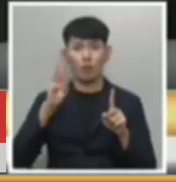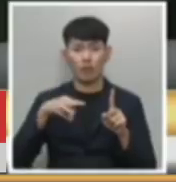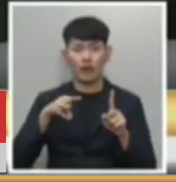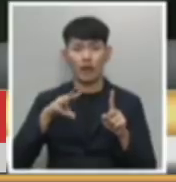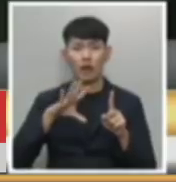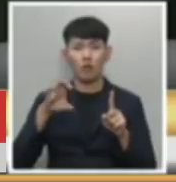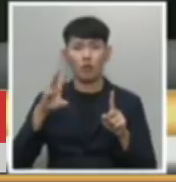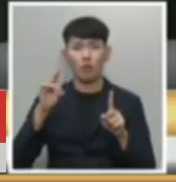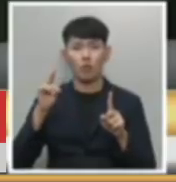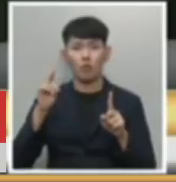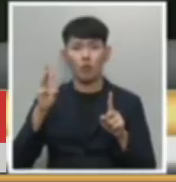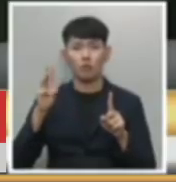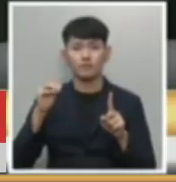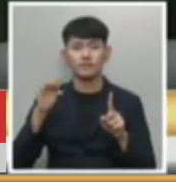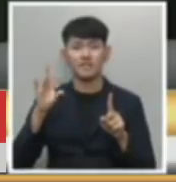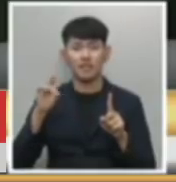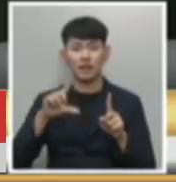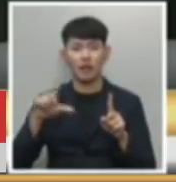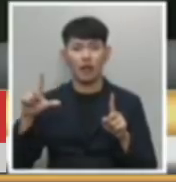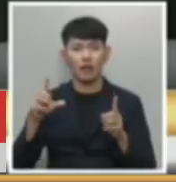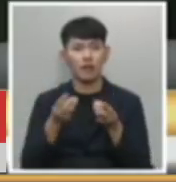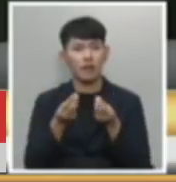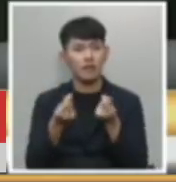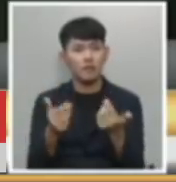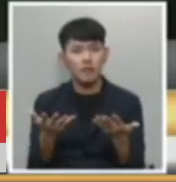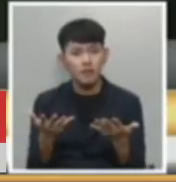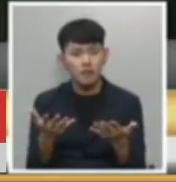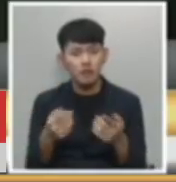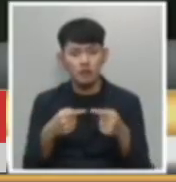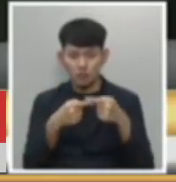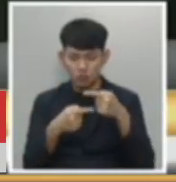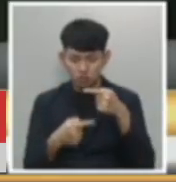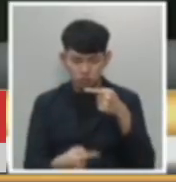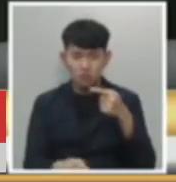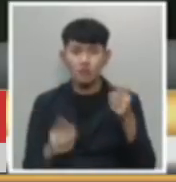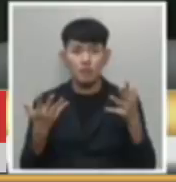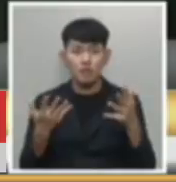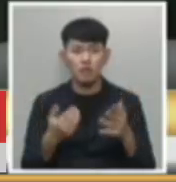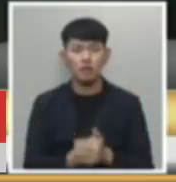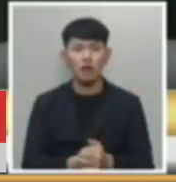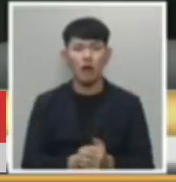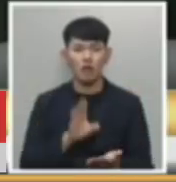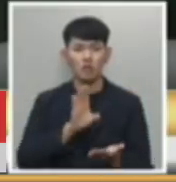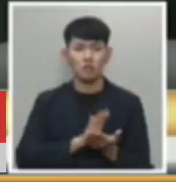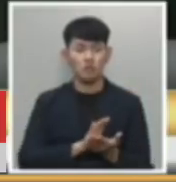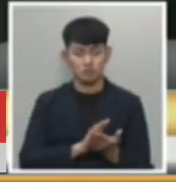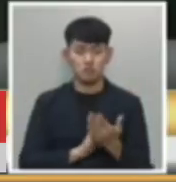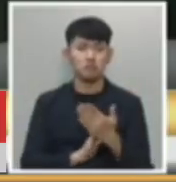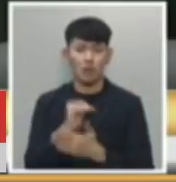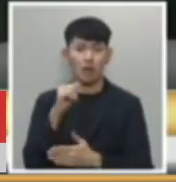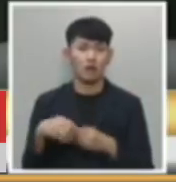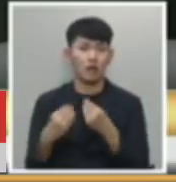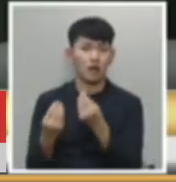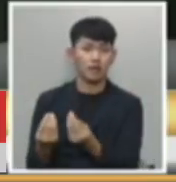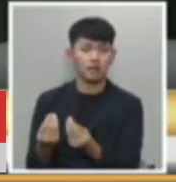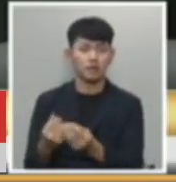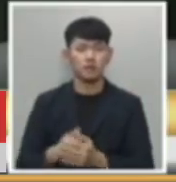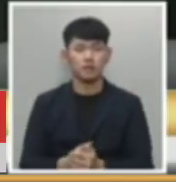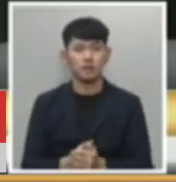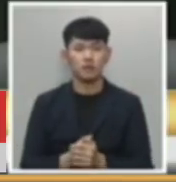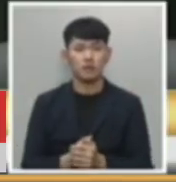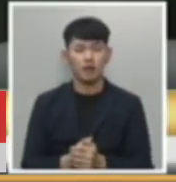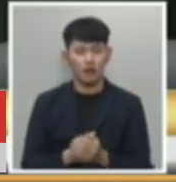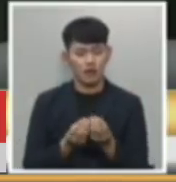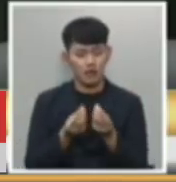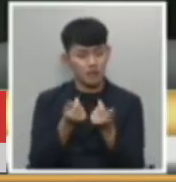16,567 ล้านบาทโดยไม่บอกอะไรเลยครับแล้วสำนักงบประมาณก็ตั้งให้ครับเขียนล